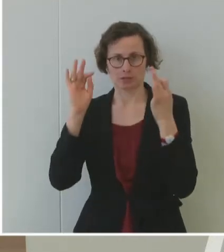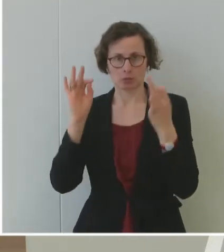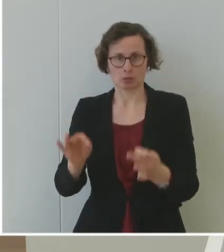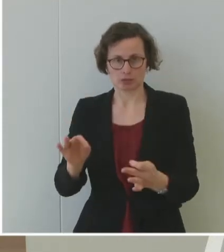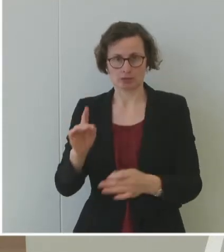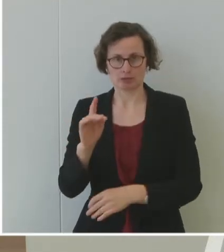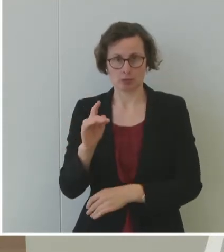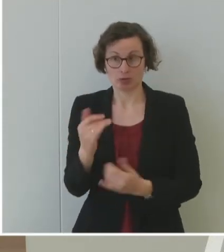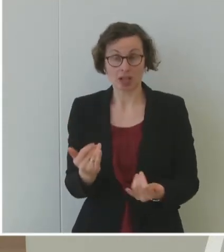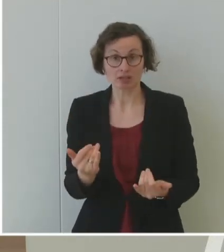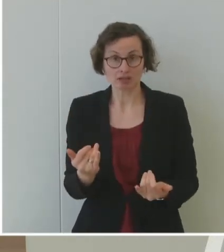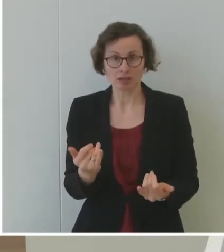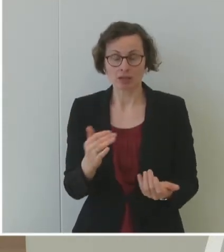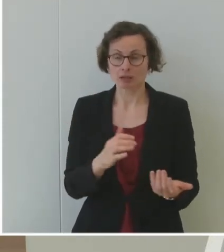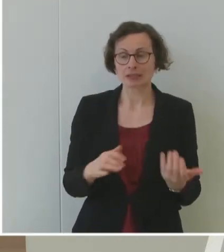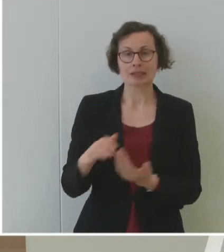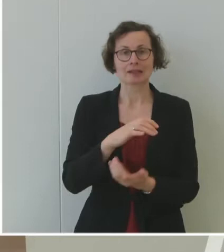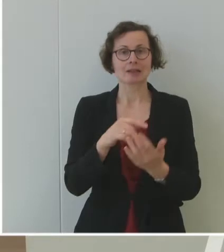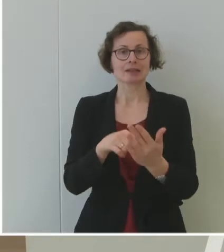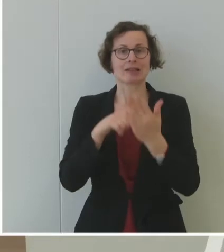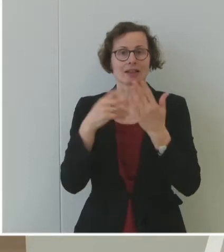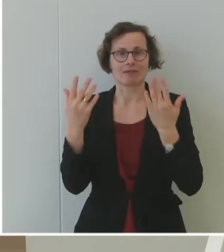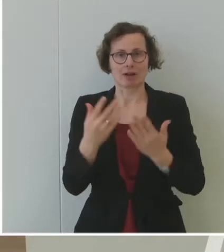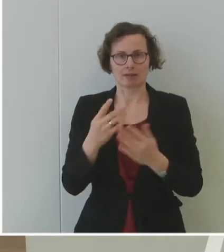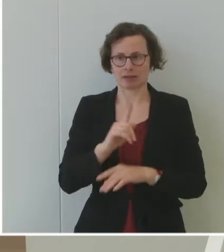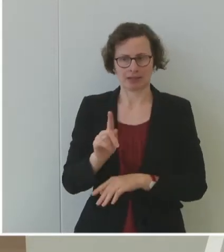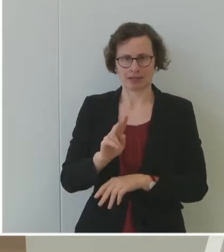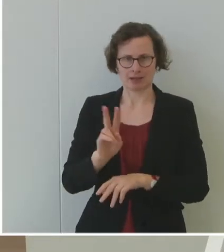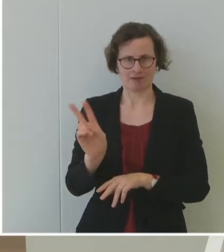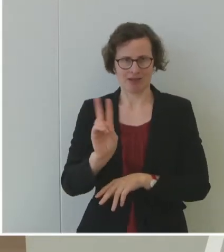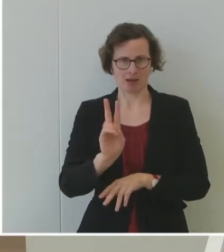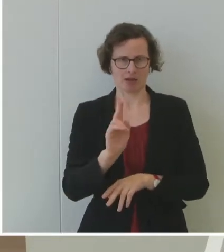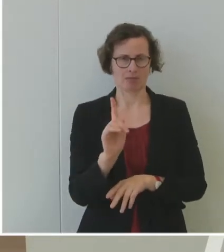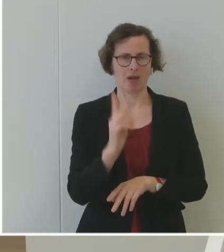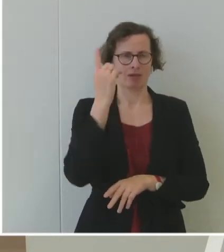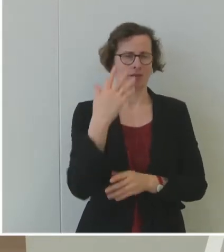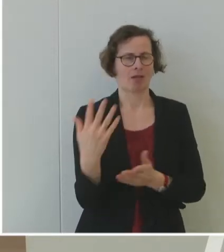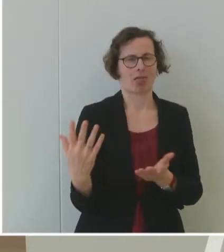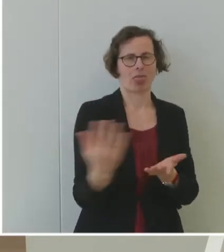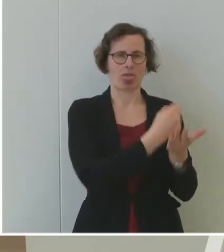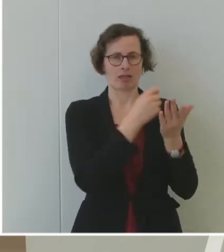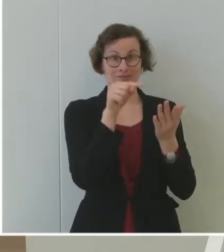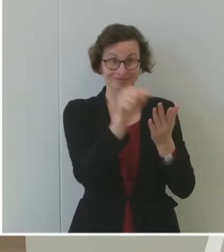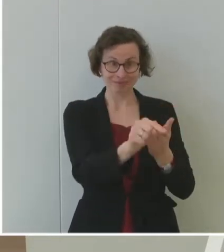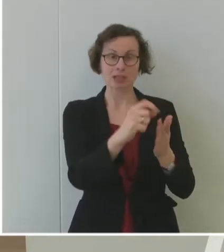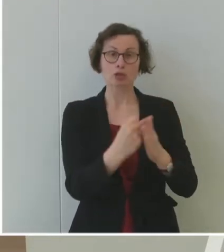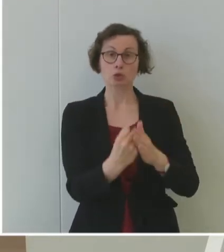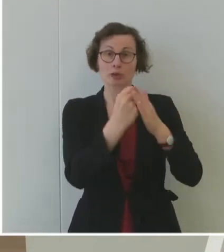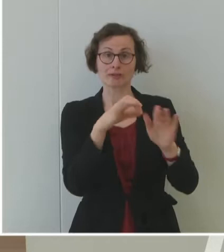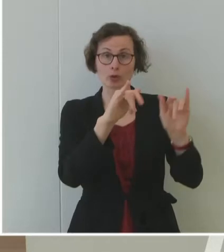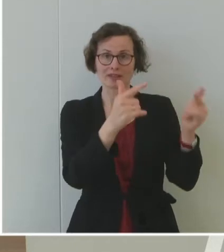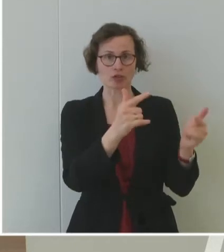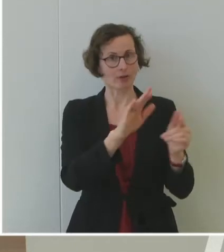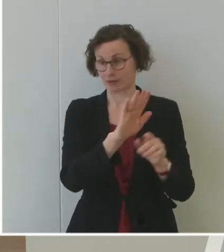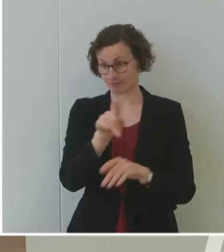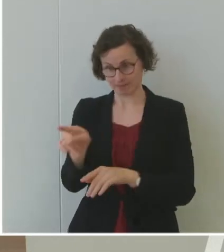Krise uns drastisch zeigt, ist Folgendes. Nicht die, die am meisten verdienen, sind die, die unsere Gesellschaft stützen, sondern gerade jene,